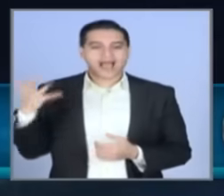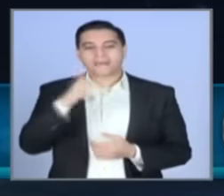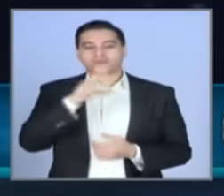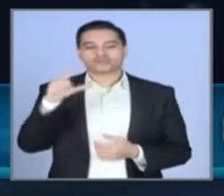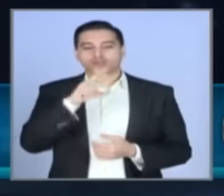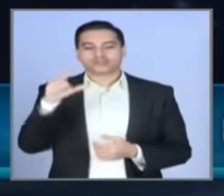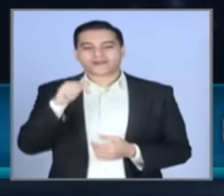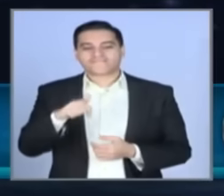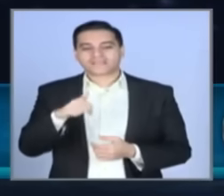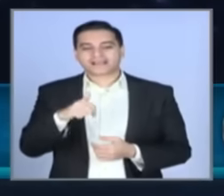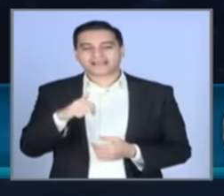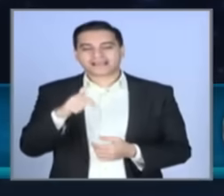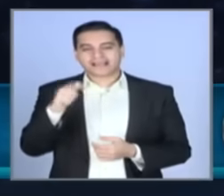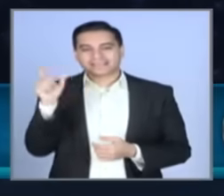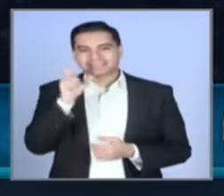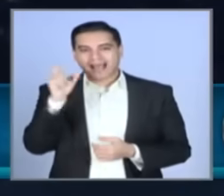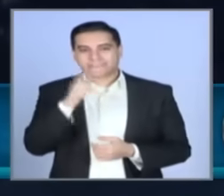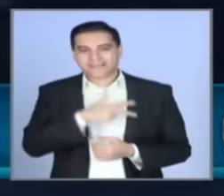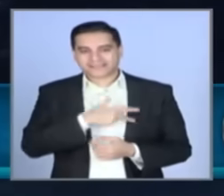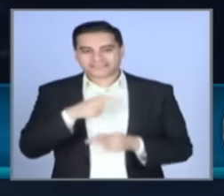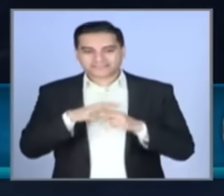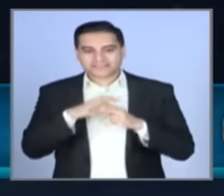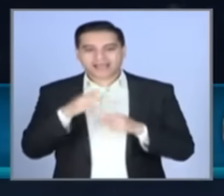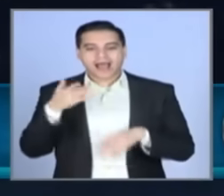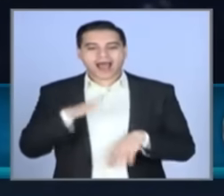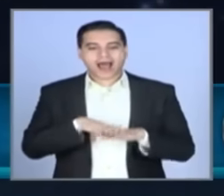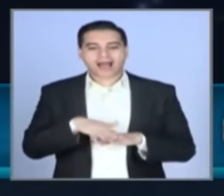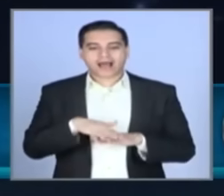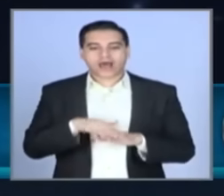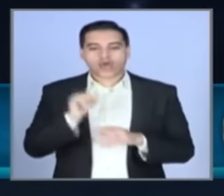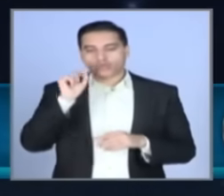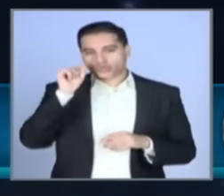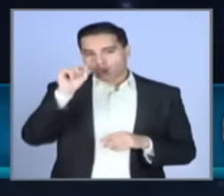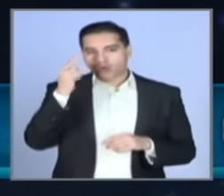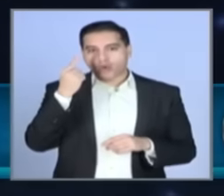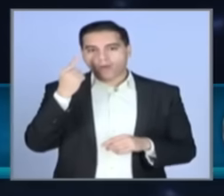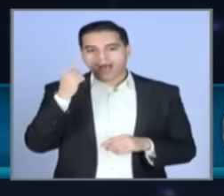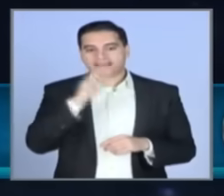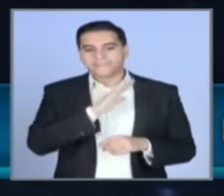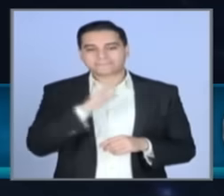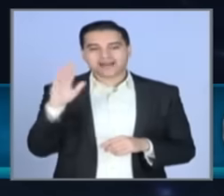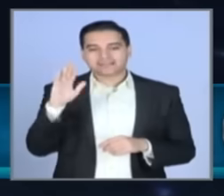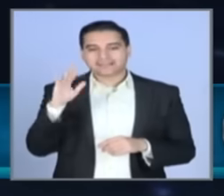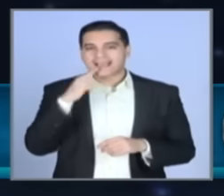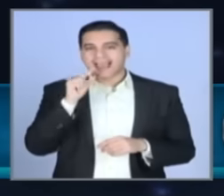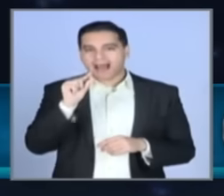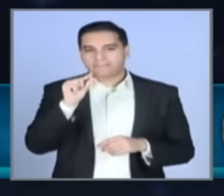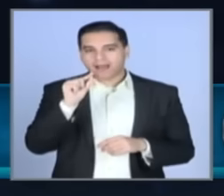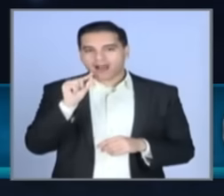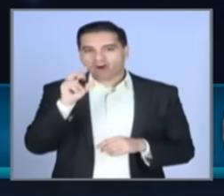كم عدد شهور السنة الهجرية التي يحتوي اسمها على نقطة واحدة فقط؟